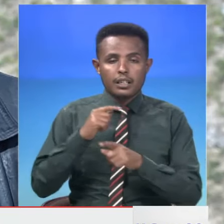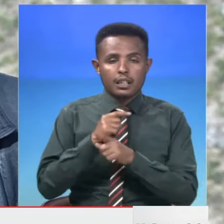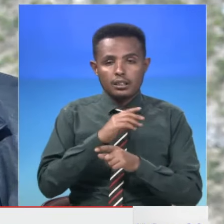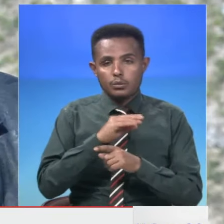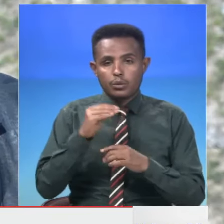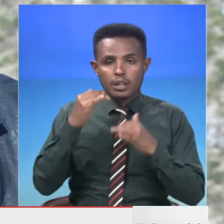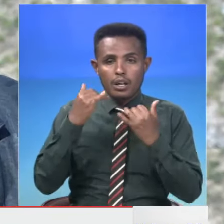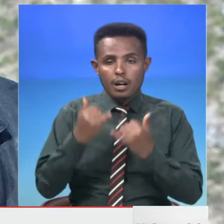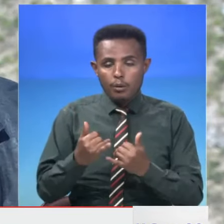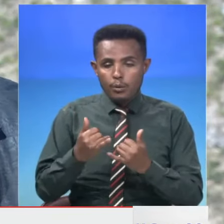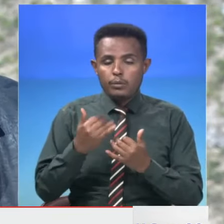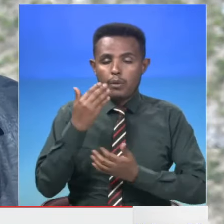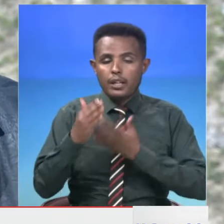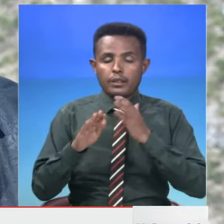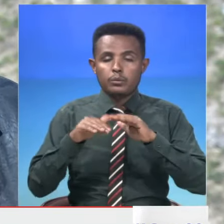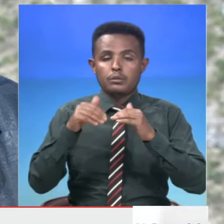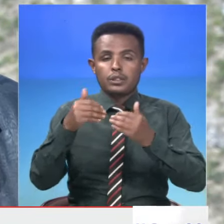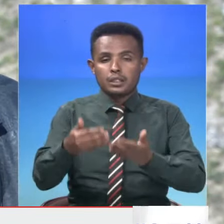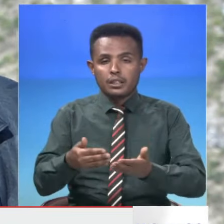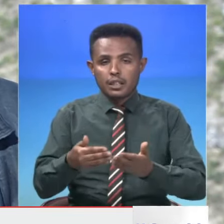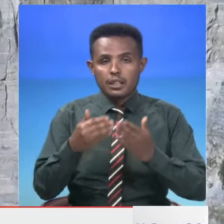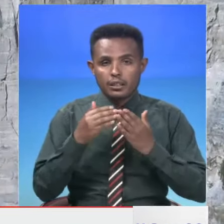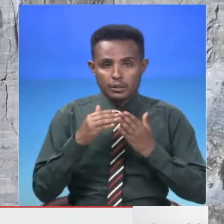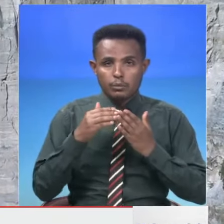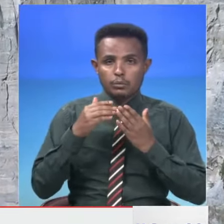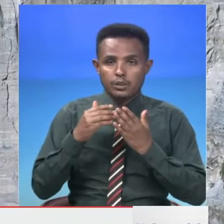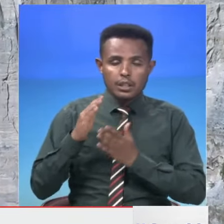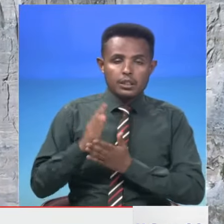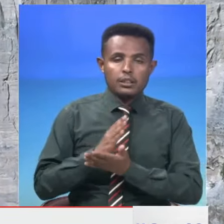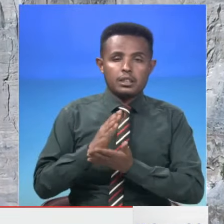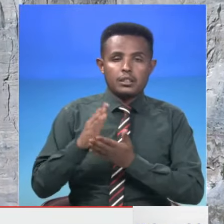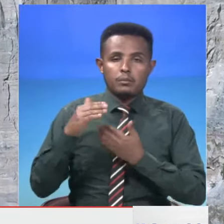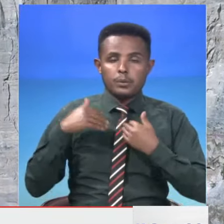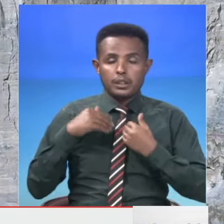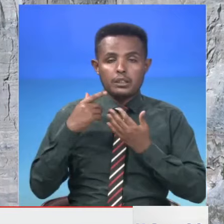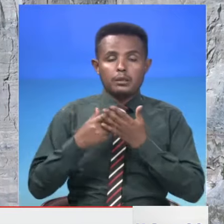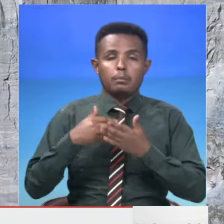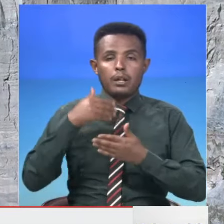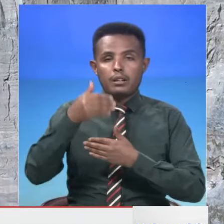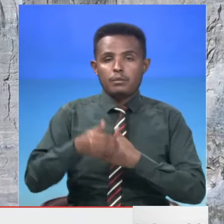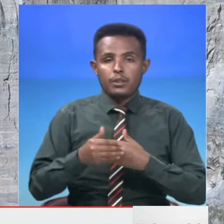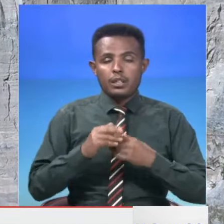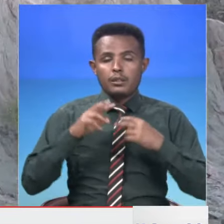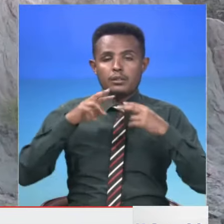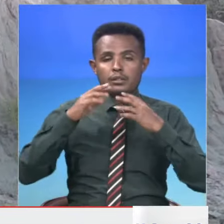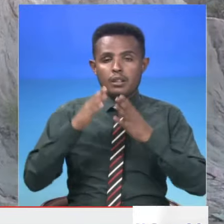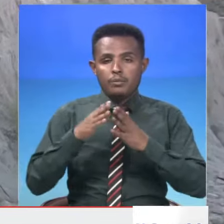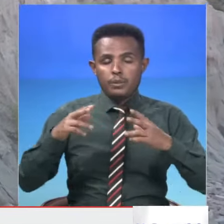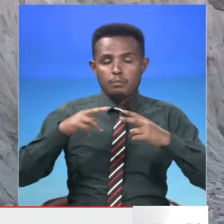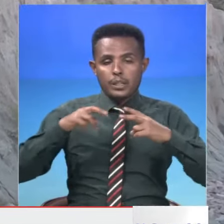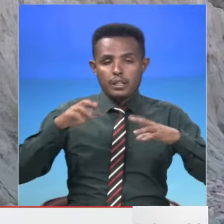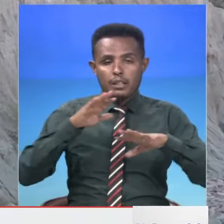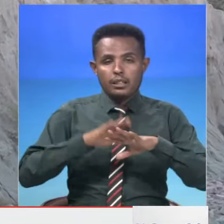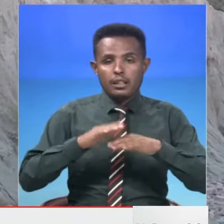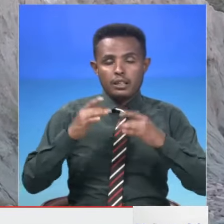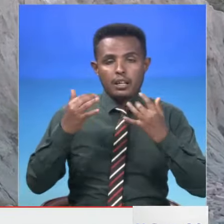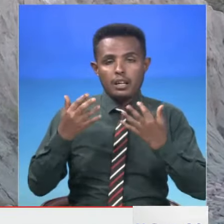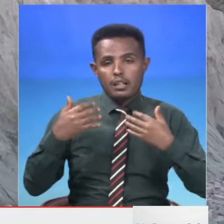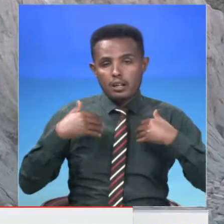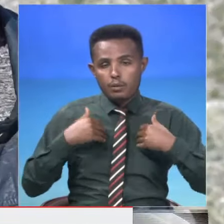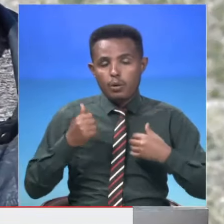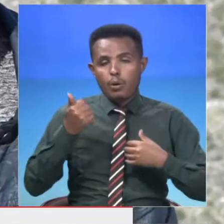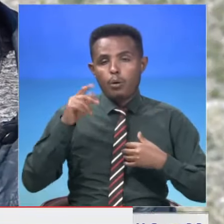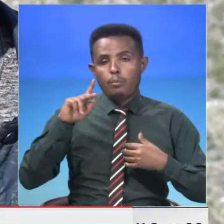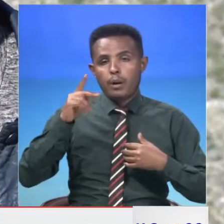አሁንም አገልግሎት ላይ ምንጠ የሰጠናቸው ኢንቨስተር የተሳተፉባቸው ናቸው። ከዛ ባለፈ ሰፊ በጥናት ላይ ገና ያሉ እንደ